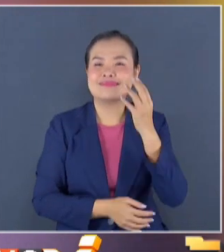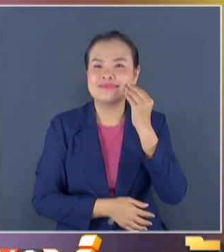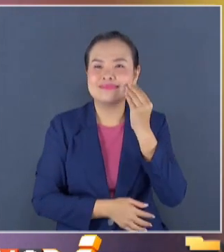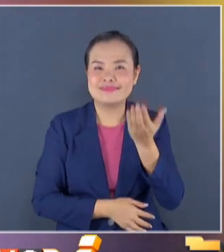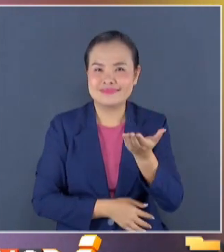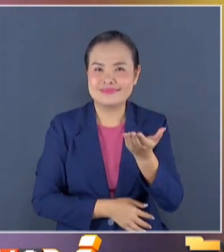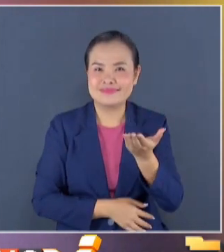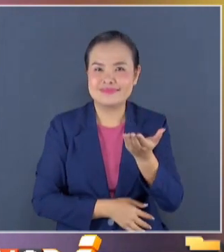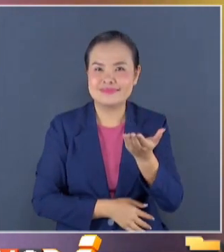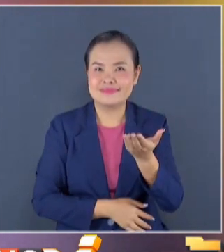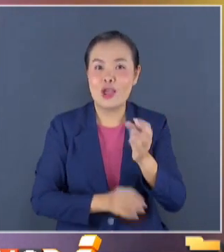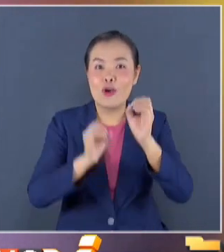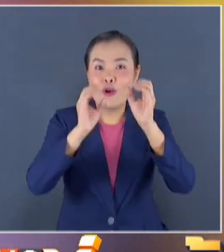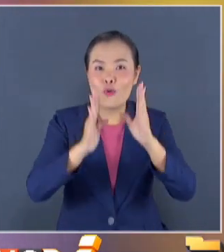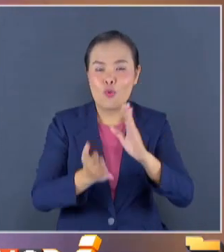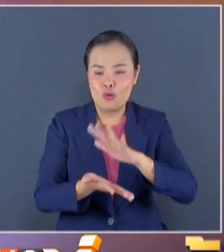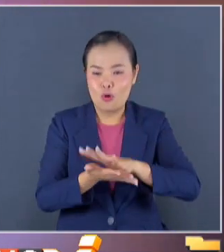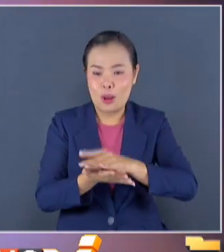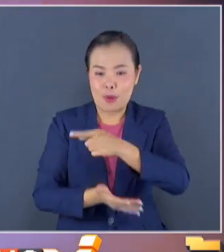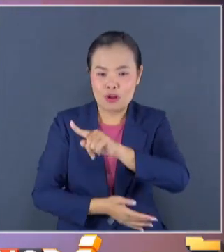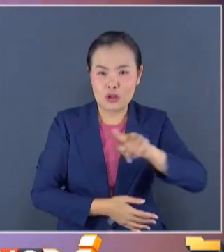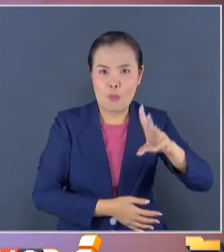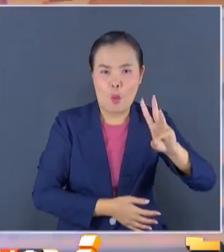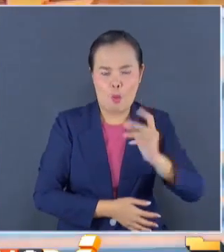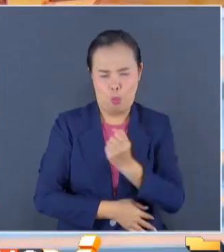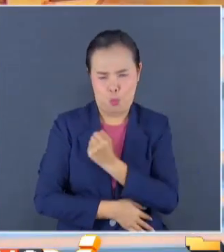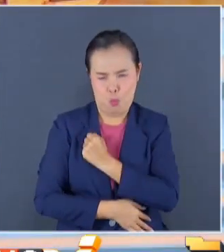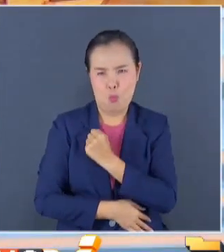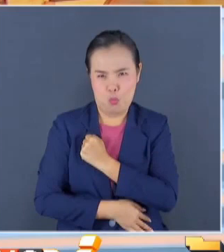แล้วคุณผู้ชมครูประถมอ่ะต้องมีความอดทนสูงมากน